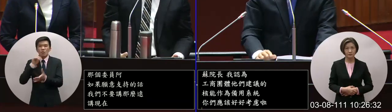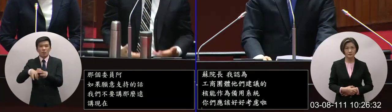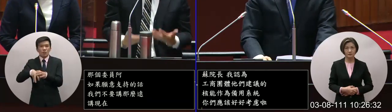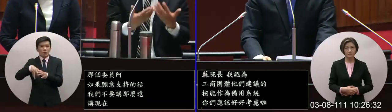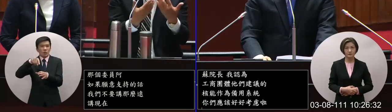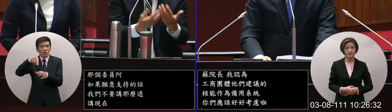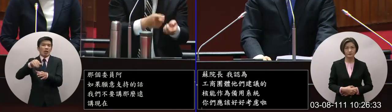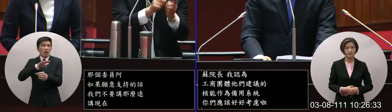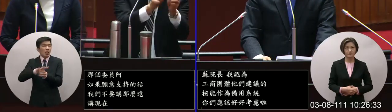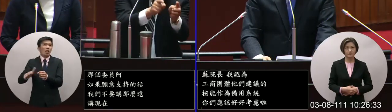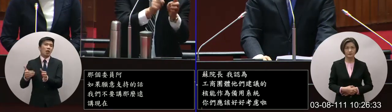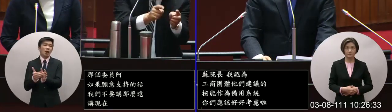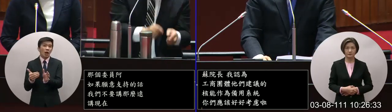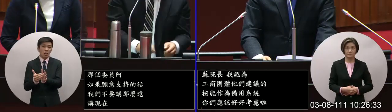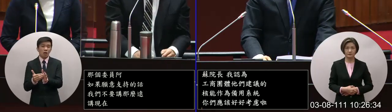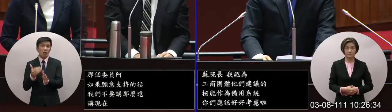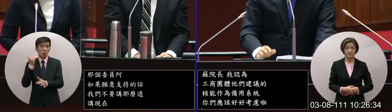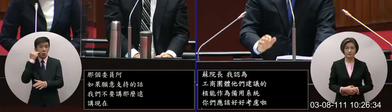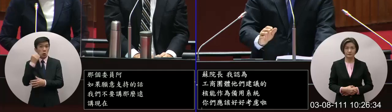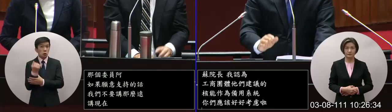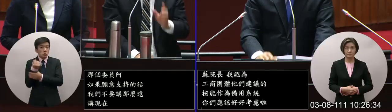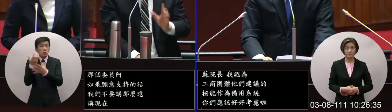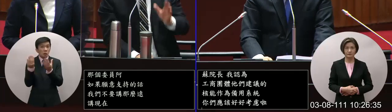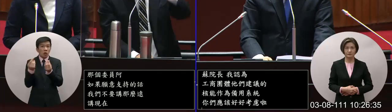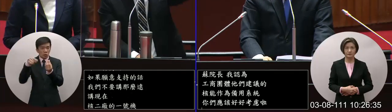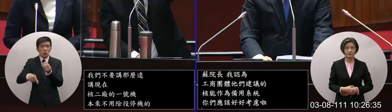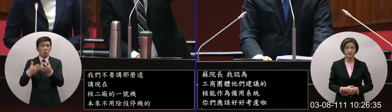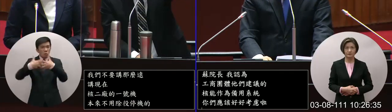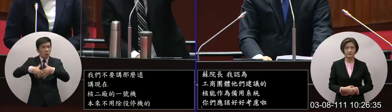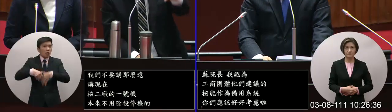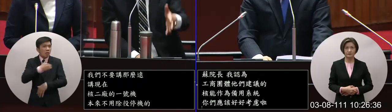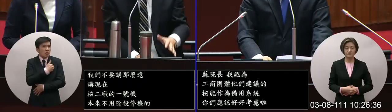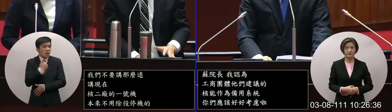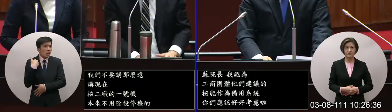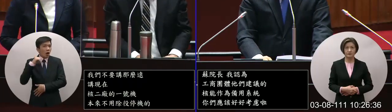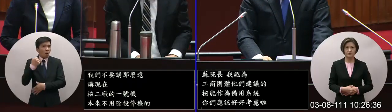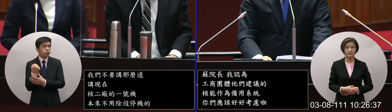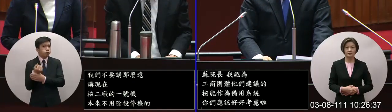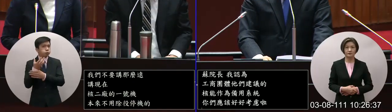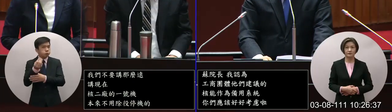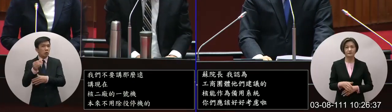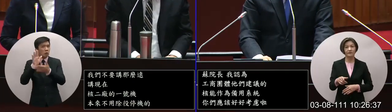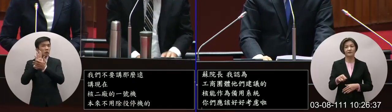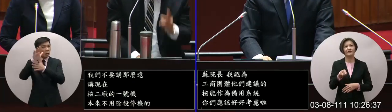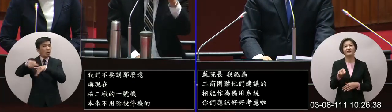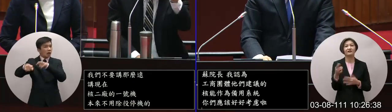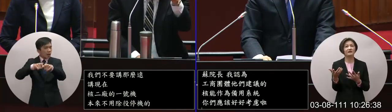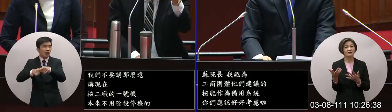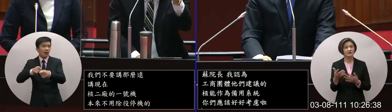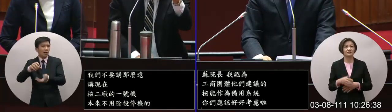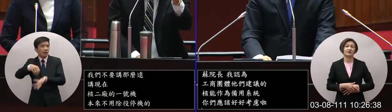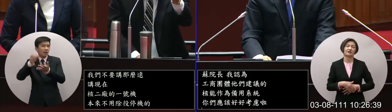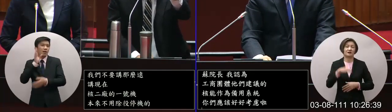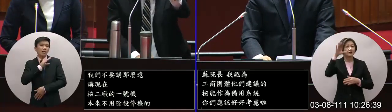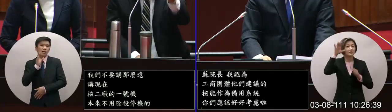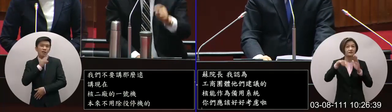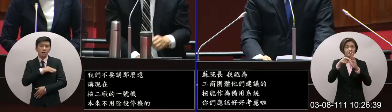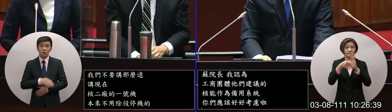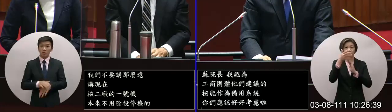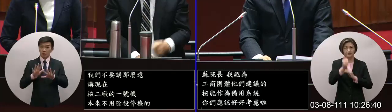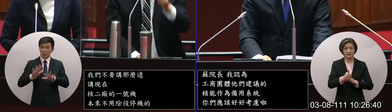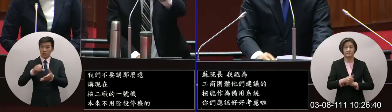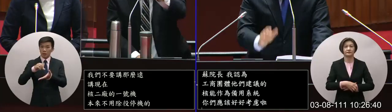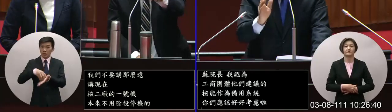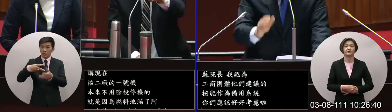支持，你就现有的都不能运作了，不要再讲以后的核能政策。 那个苏院 长，核二厂的医药